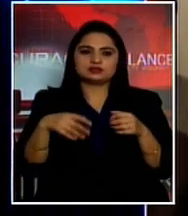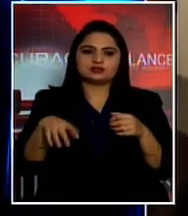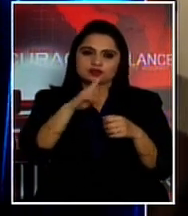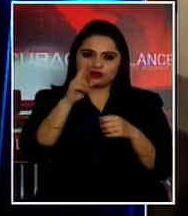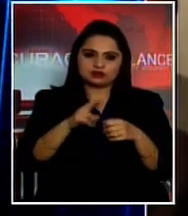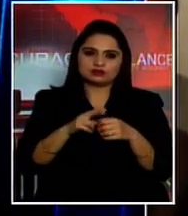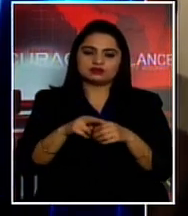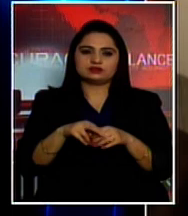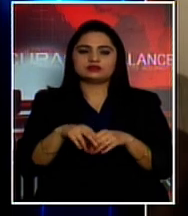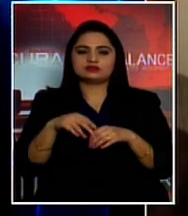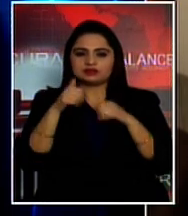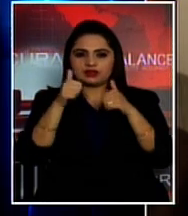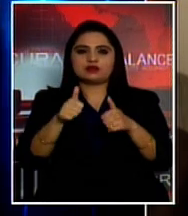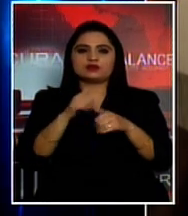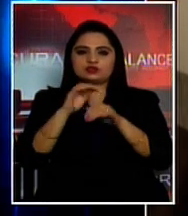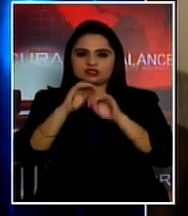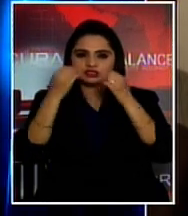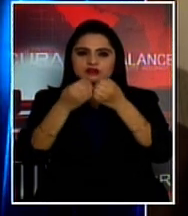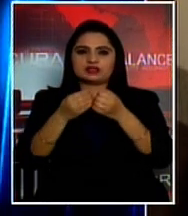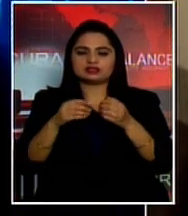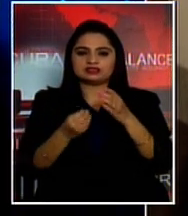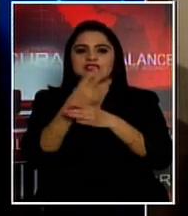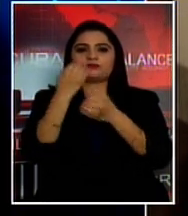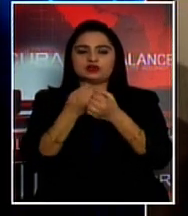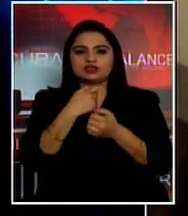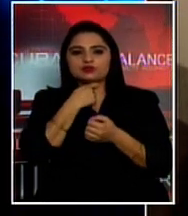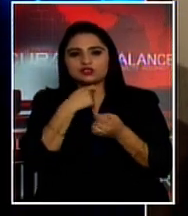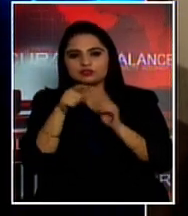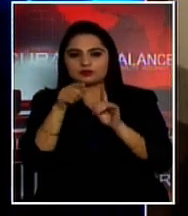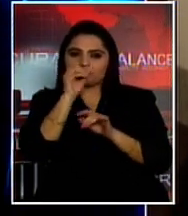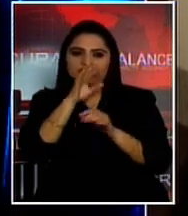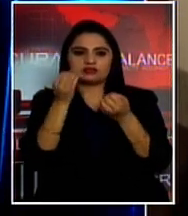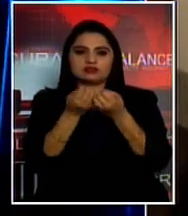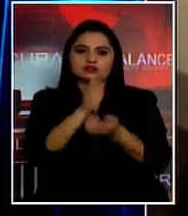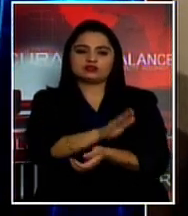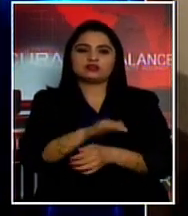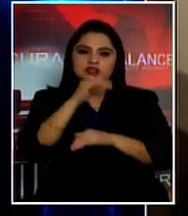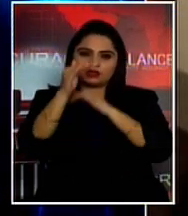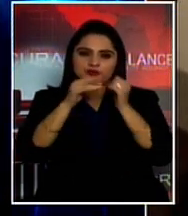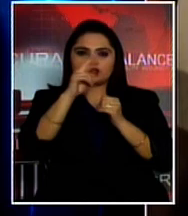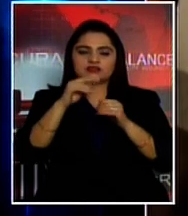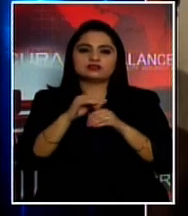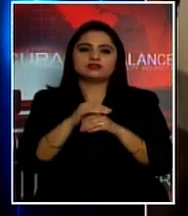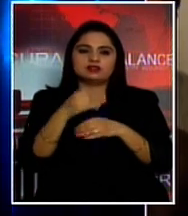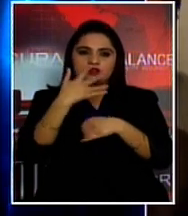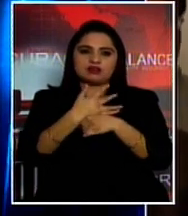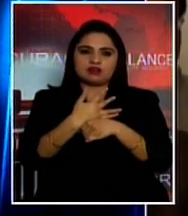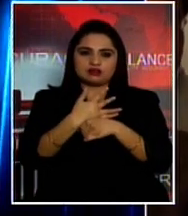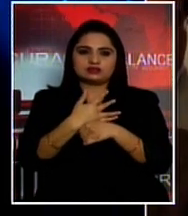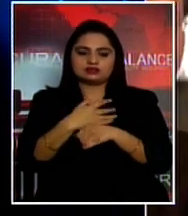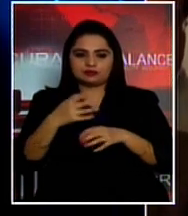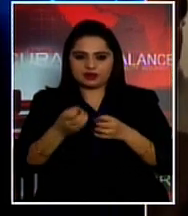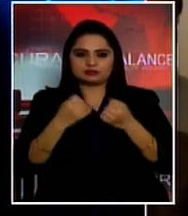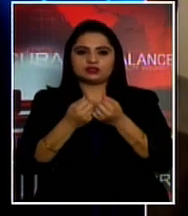र समुन्नत समाजवाद स्थापना गर्ने प्रतिबद्धता पनि व्यक्त गरिएको छ। विकास र समृद्धिको लक्ष्य हासिल हुने